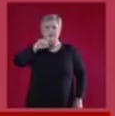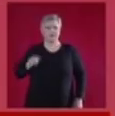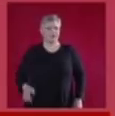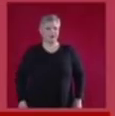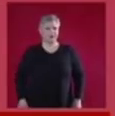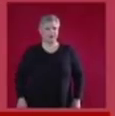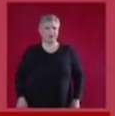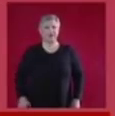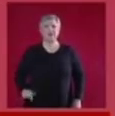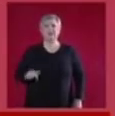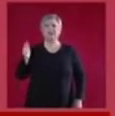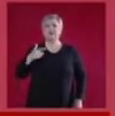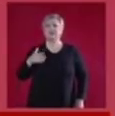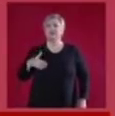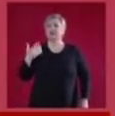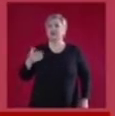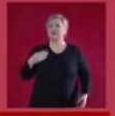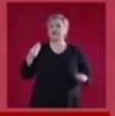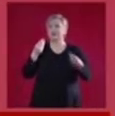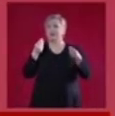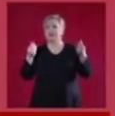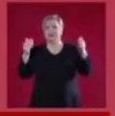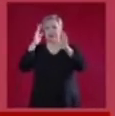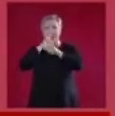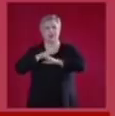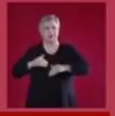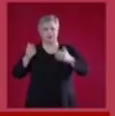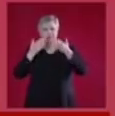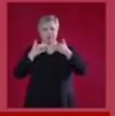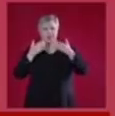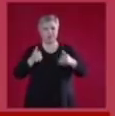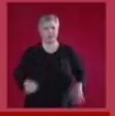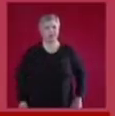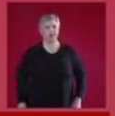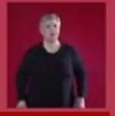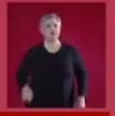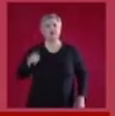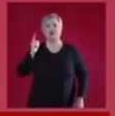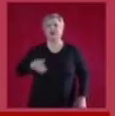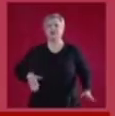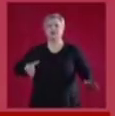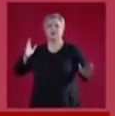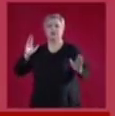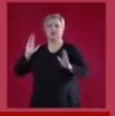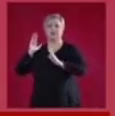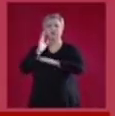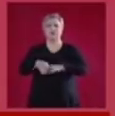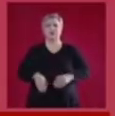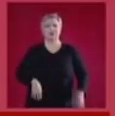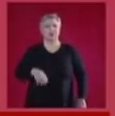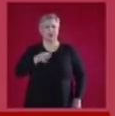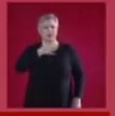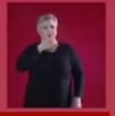όμορφα λόγια και με πομφόλυγες το πολιτικό της σχέδιο η ακροδεξιά μιλάει στα ένστικτα γι αυτό και είναι